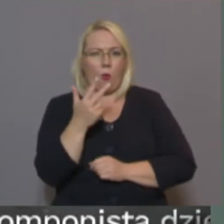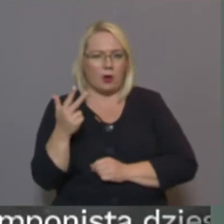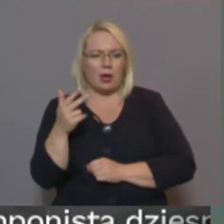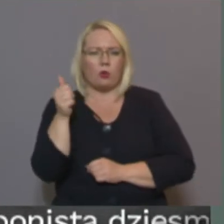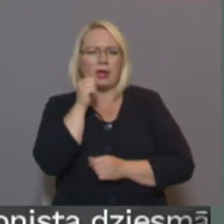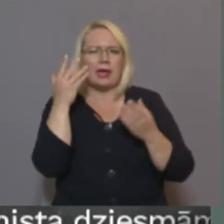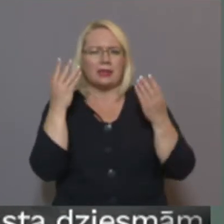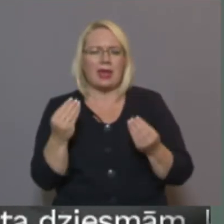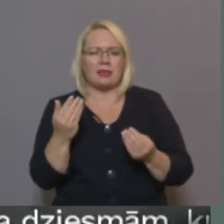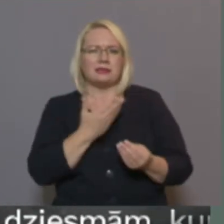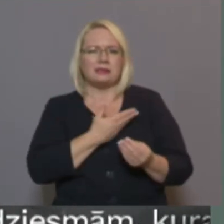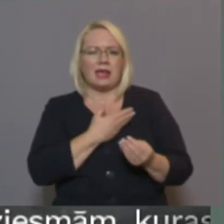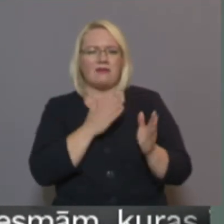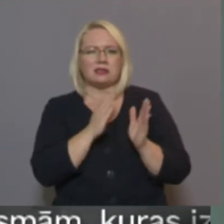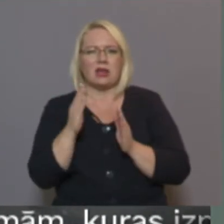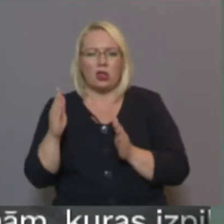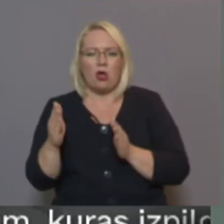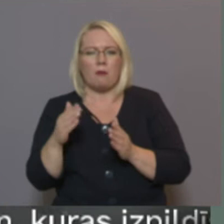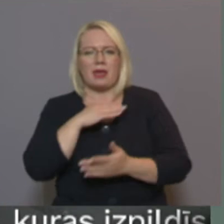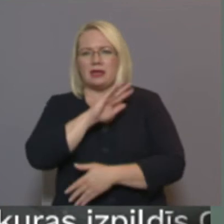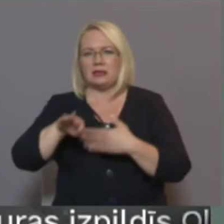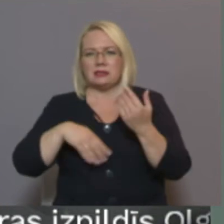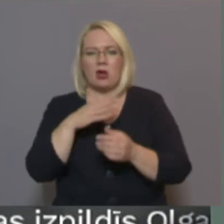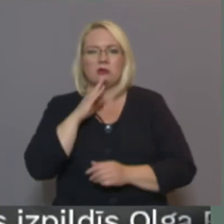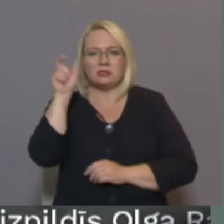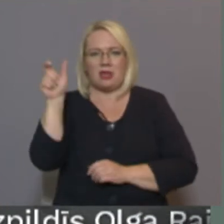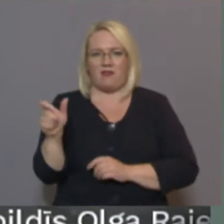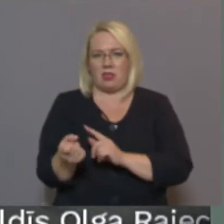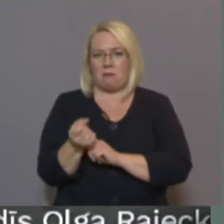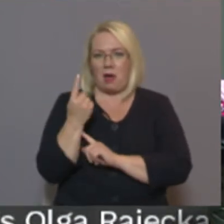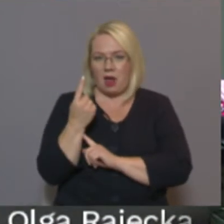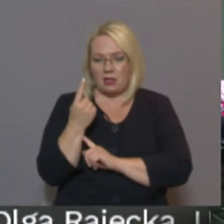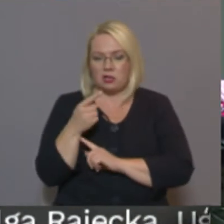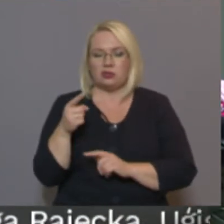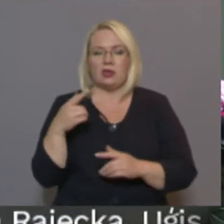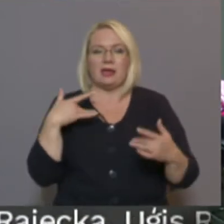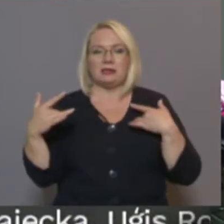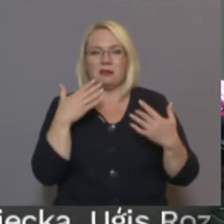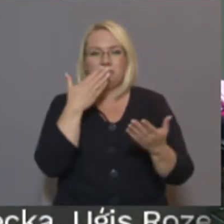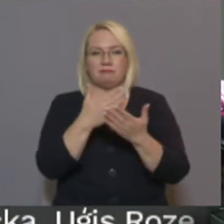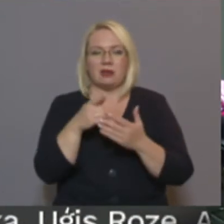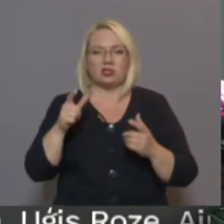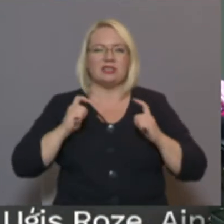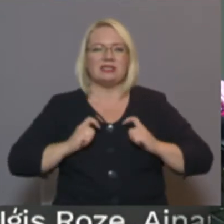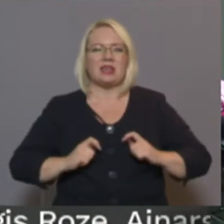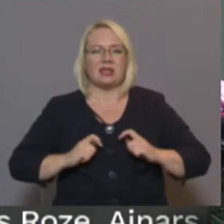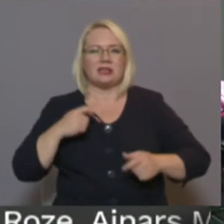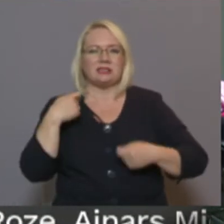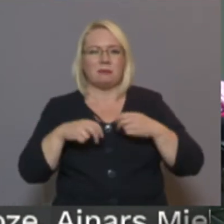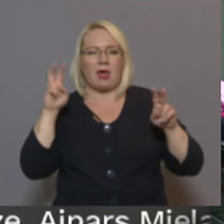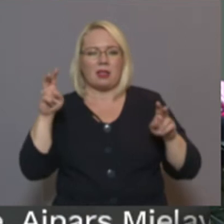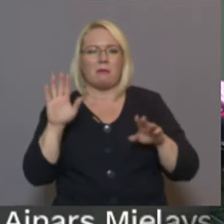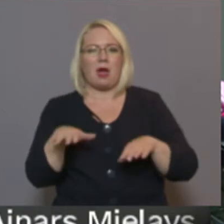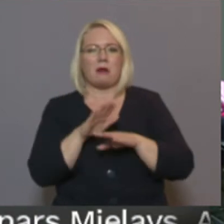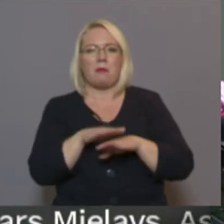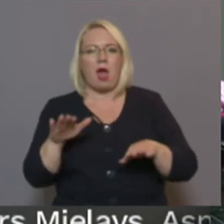dzīves ritmu izjauc Neļas parādīšanās. Izrādes pieteikumā teikts, ka Cietsirdīgās spēles ir izrāde par bērnu